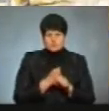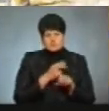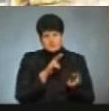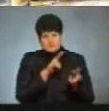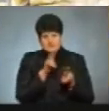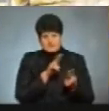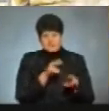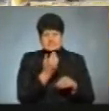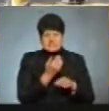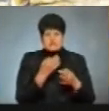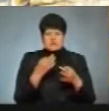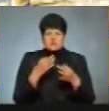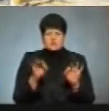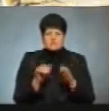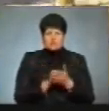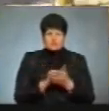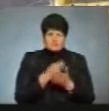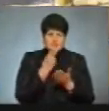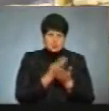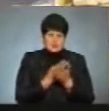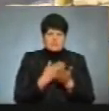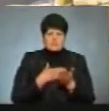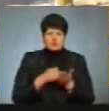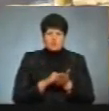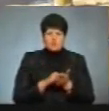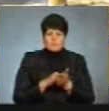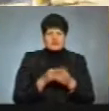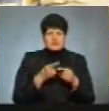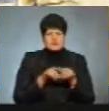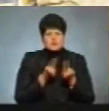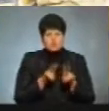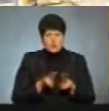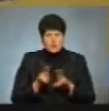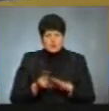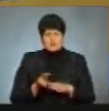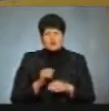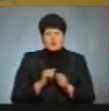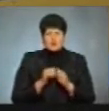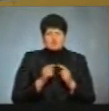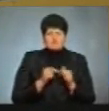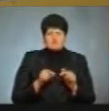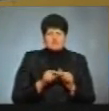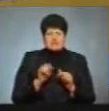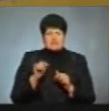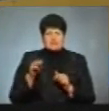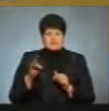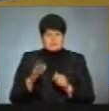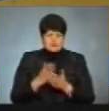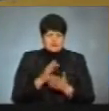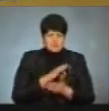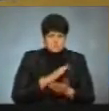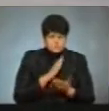ми дивилися їхні дозвільні документи, вони представляли нам документи, технічні огляди на кожний вид атракціону,